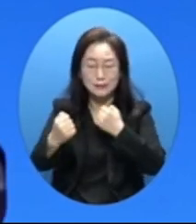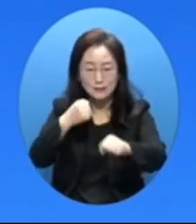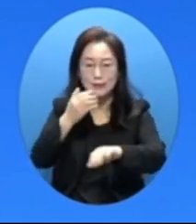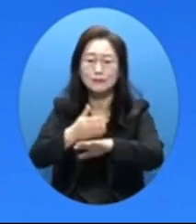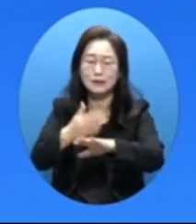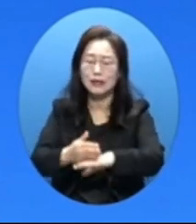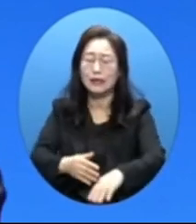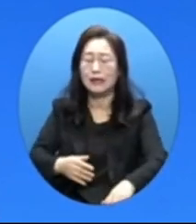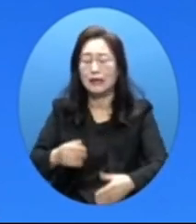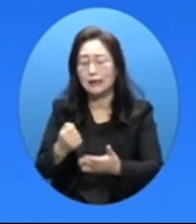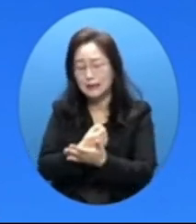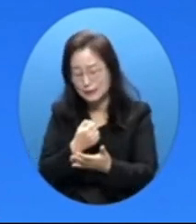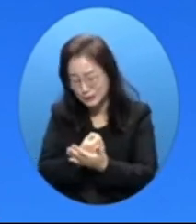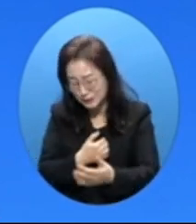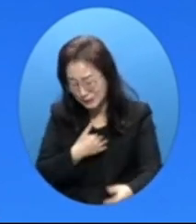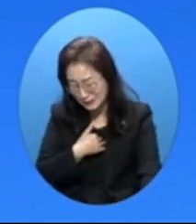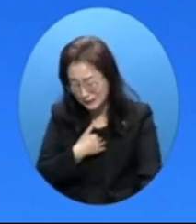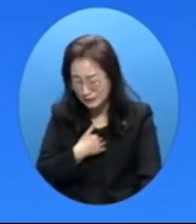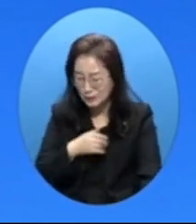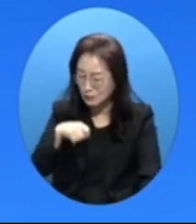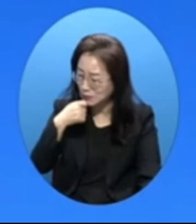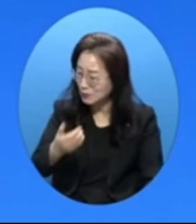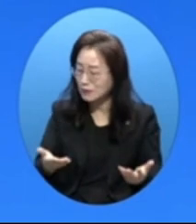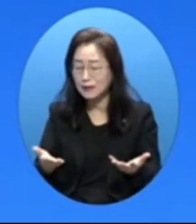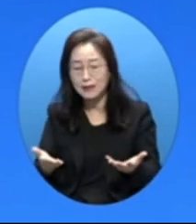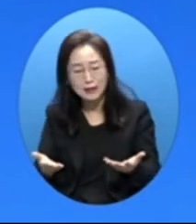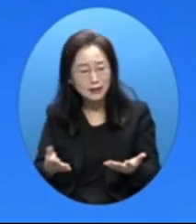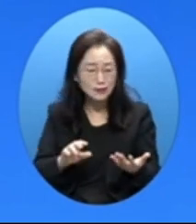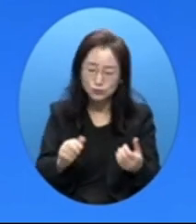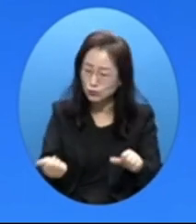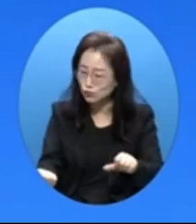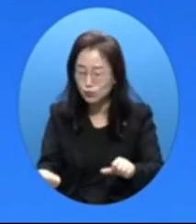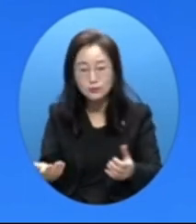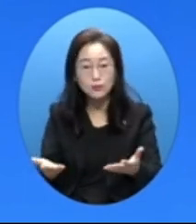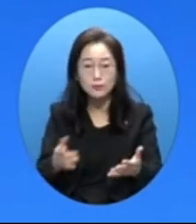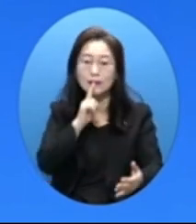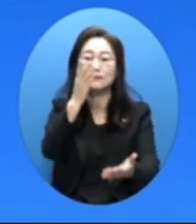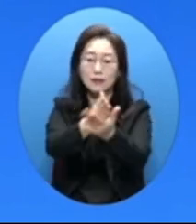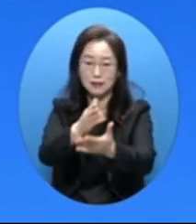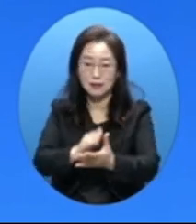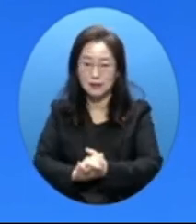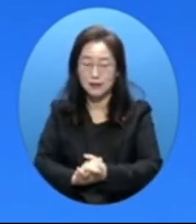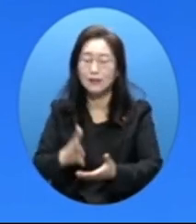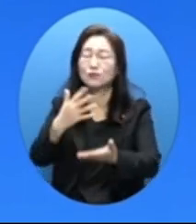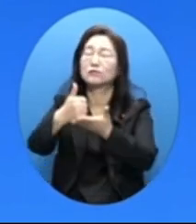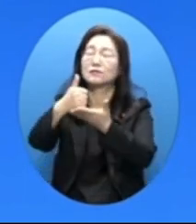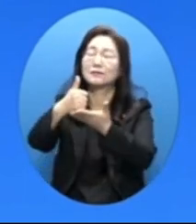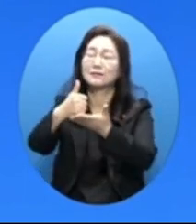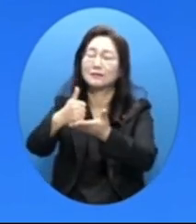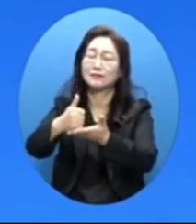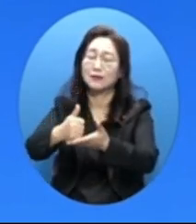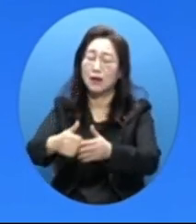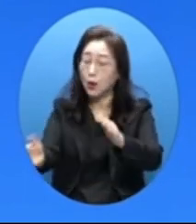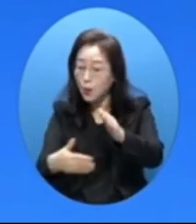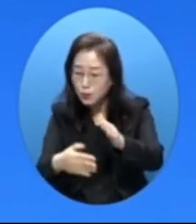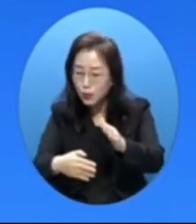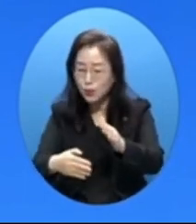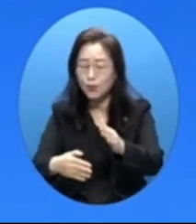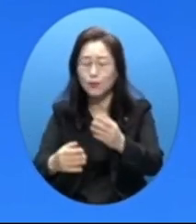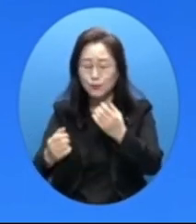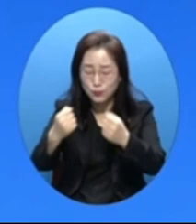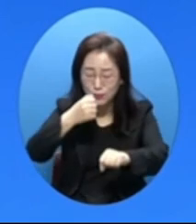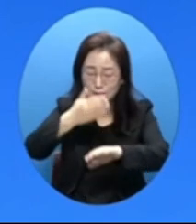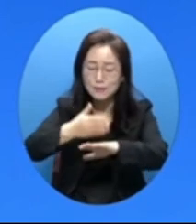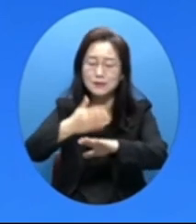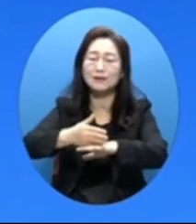오늘날 먹을 것도 없는데 이젠 죽겠네 그렇게 말하지 말고 주님 없는 중에 살아도 감사게 할 수